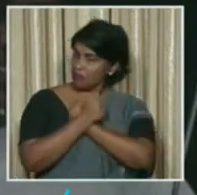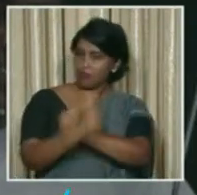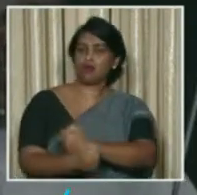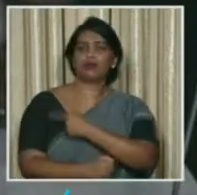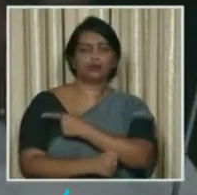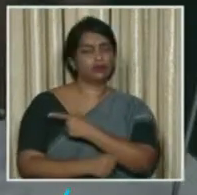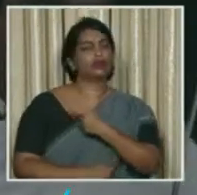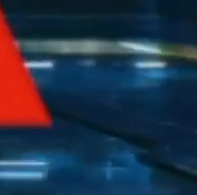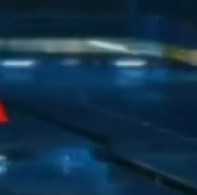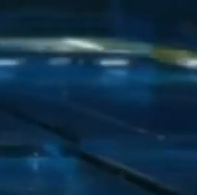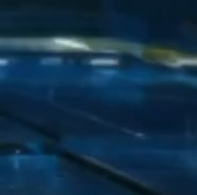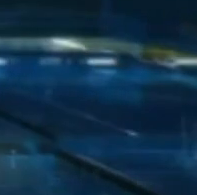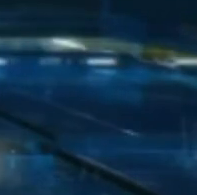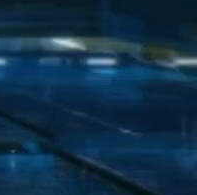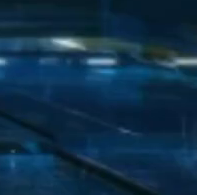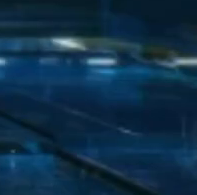ගන්න කියන කතා නායකතුමා